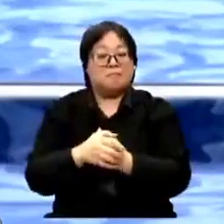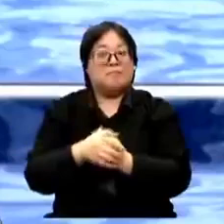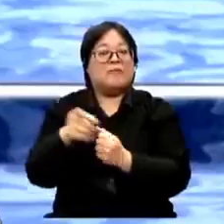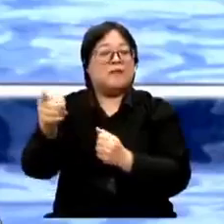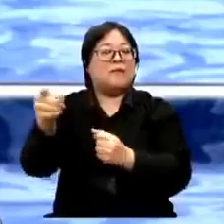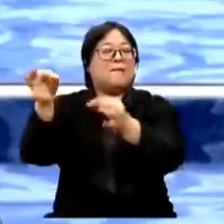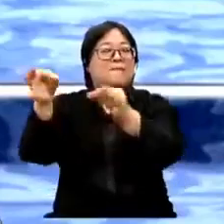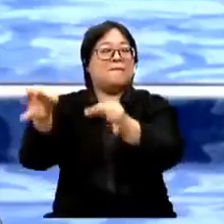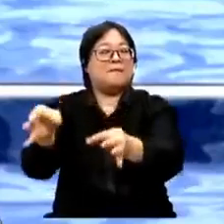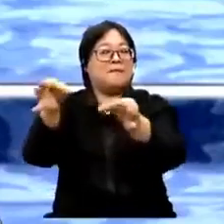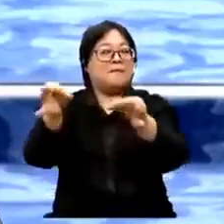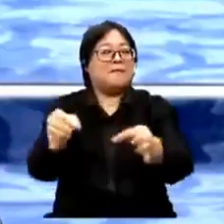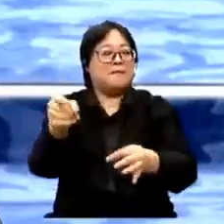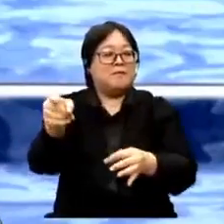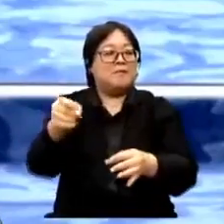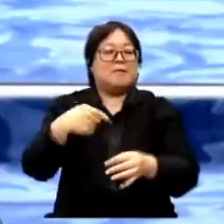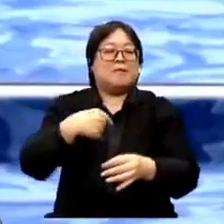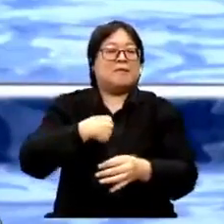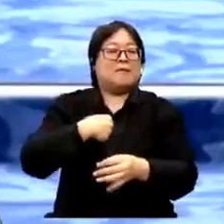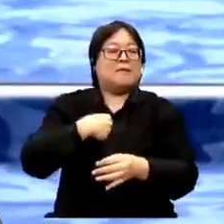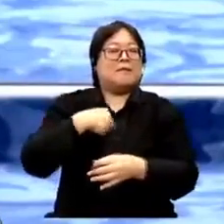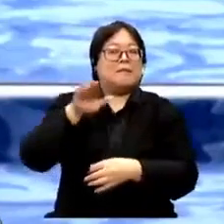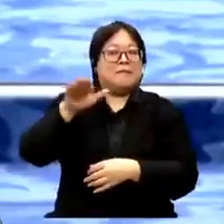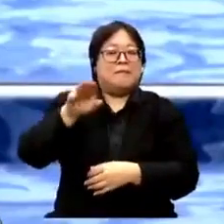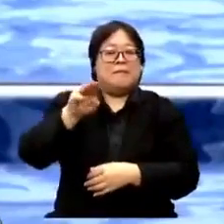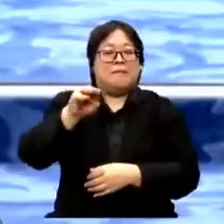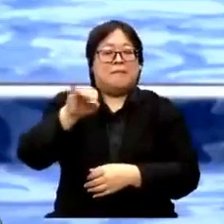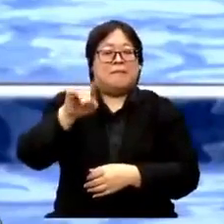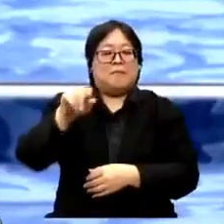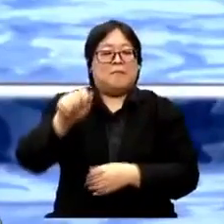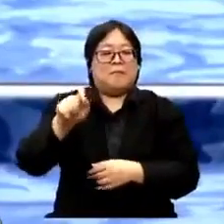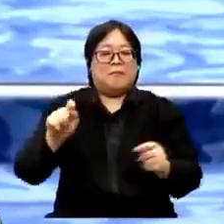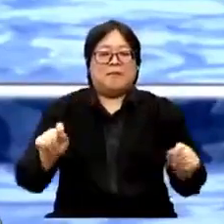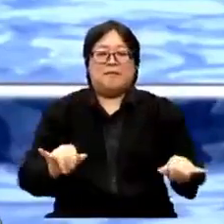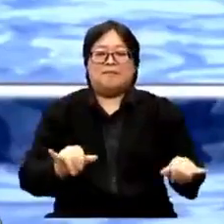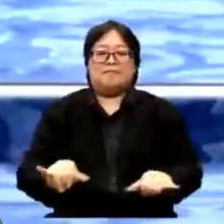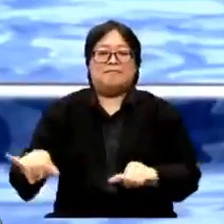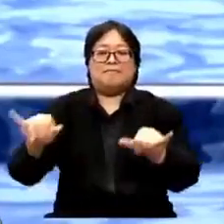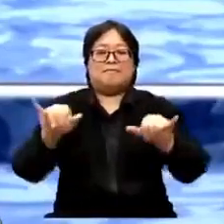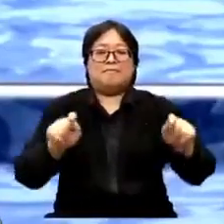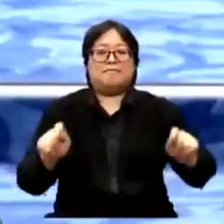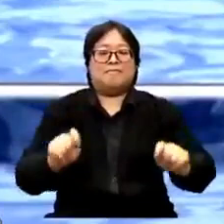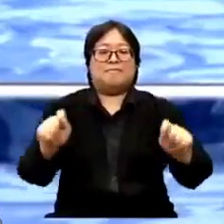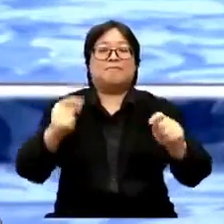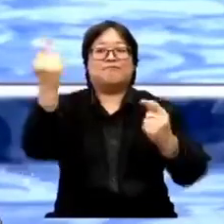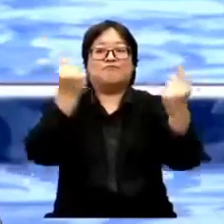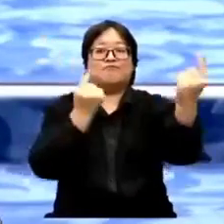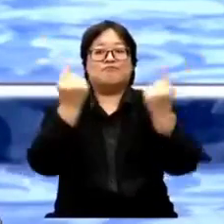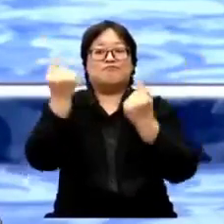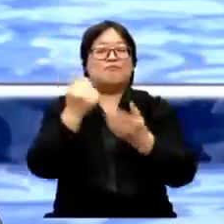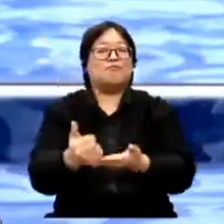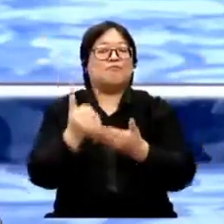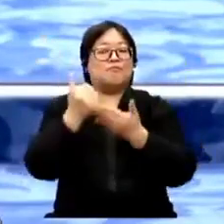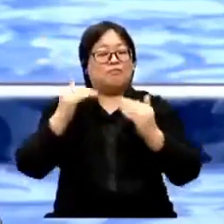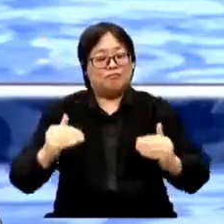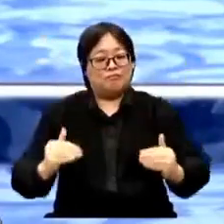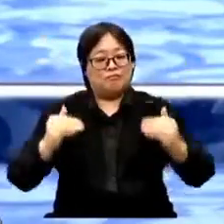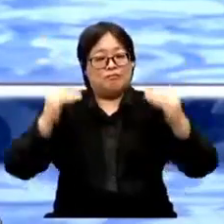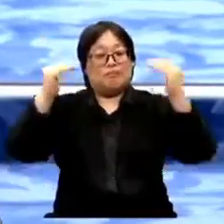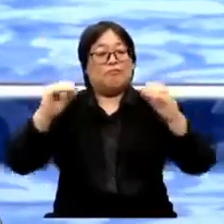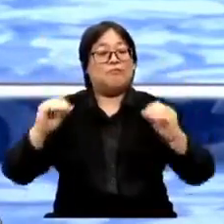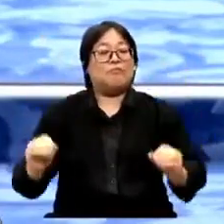keputusan dan saya telah minta supaya Maida menyelaraskan segera ee kehadiran mereka untuk membantu meningkatkan